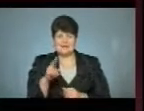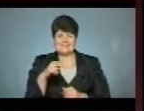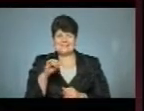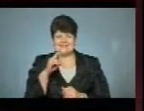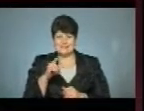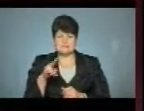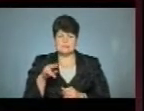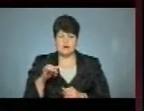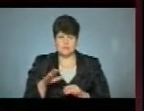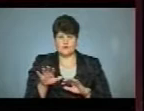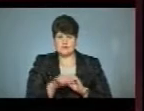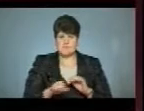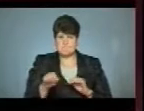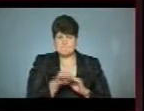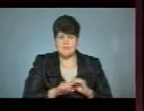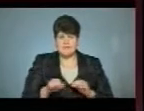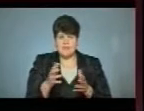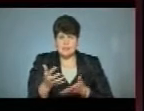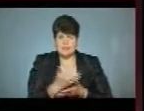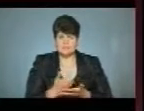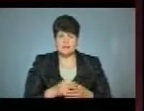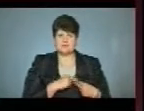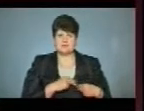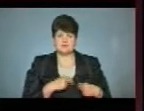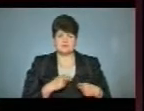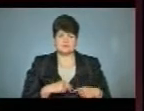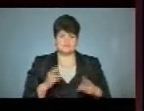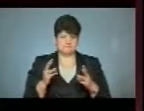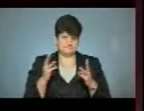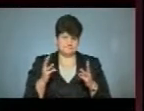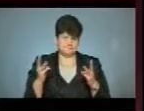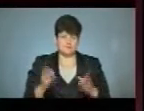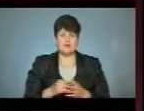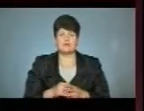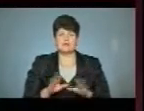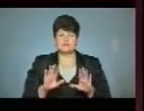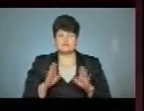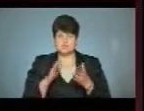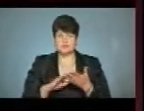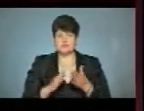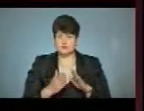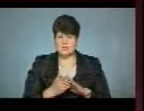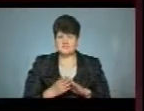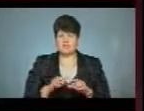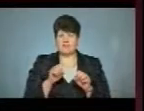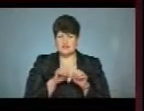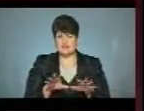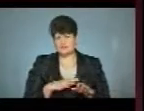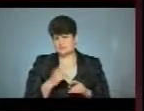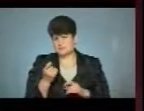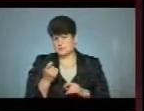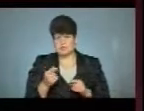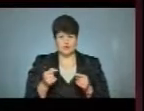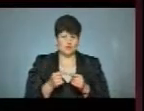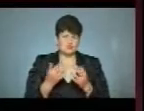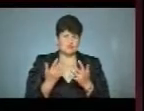дороги змивали працівники пожежно-рятувальної служби області, повідомив речник цієї служби Сергій Данілін. За його словами, витік був незначний, скільки